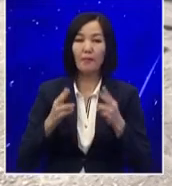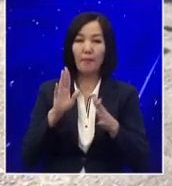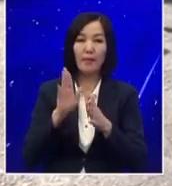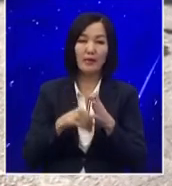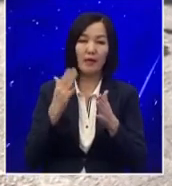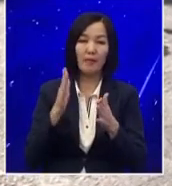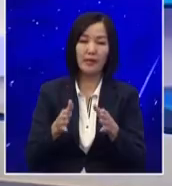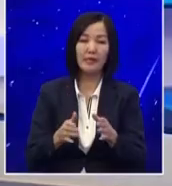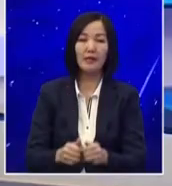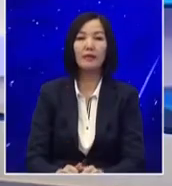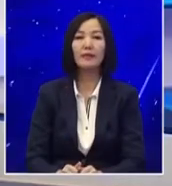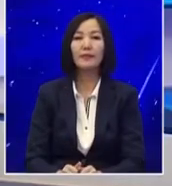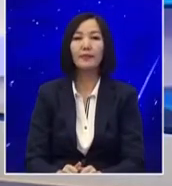жетеді.